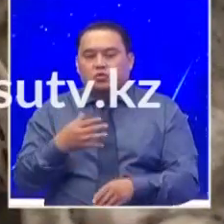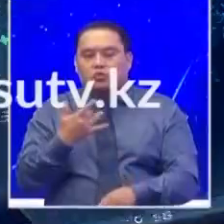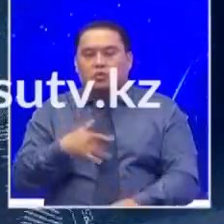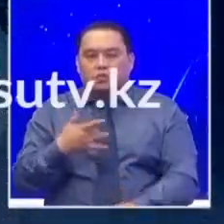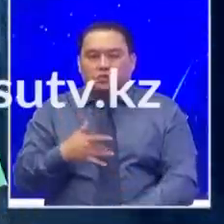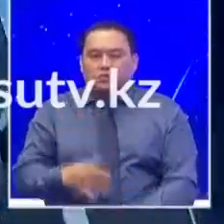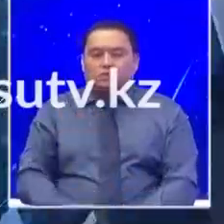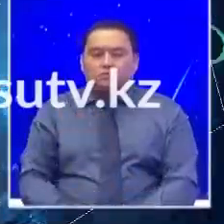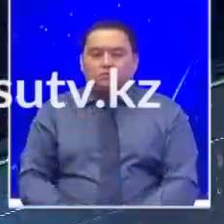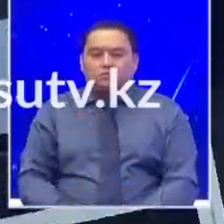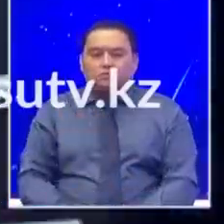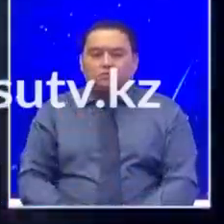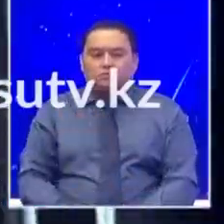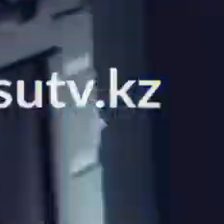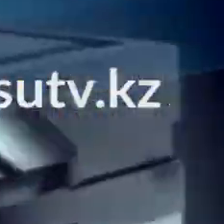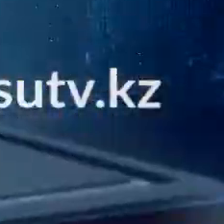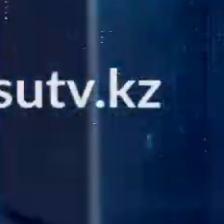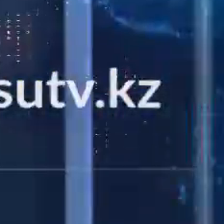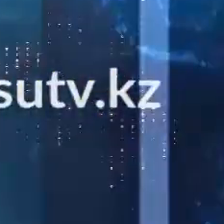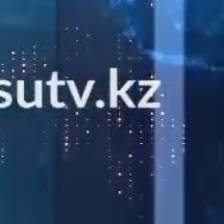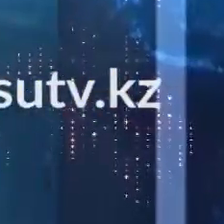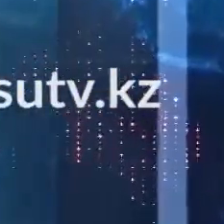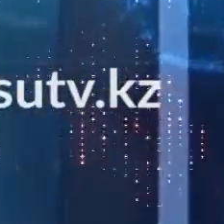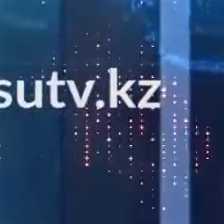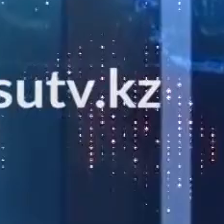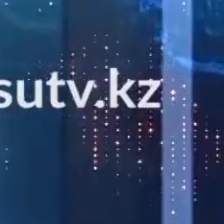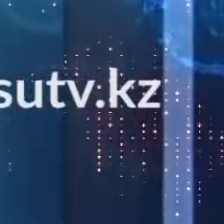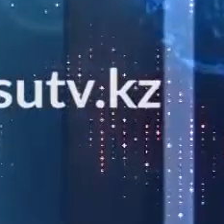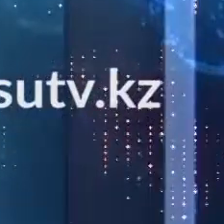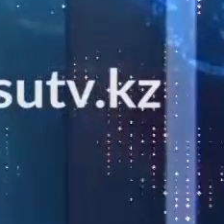Жамбылскую. Евгения Присяжная, Жасулан Чангинжинов, телеканал ЖТСУ.